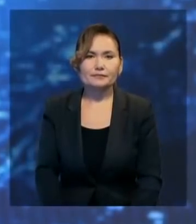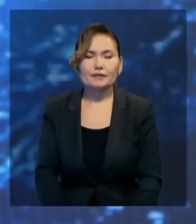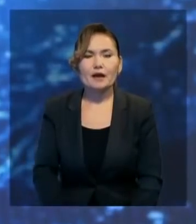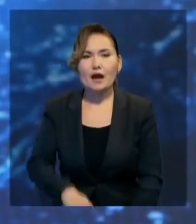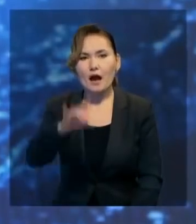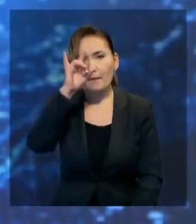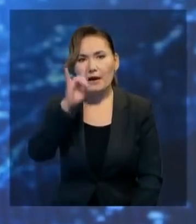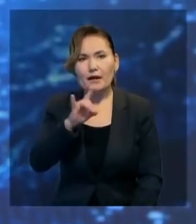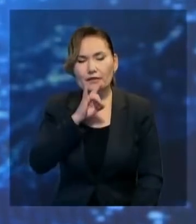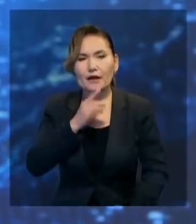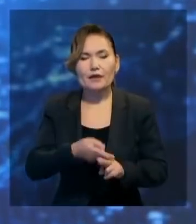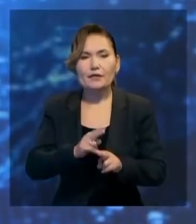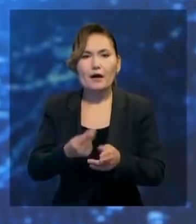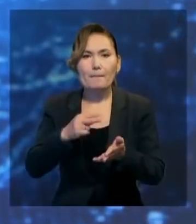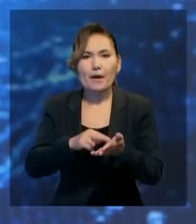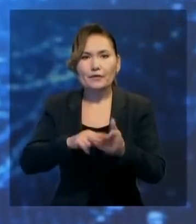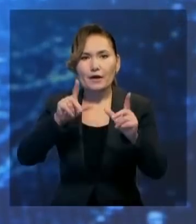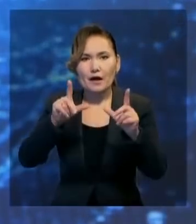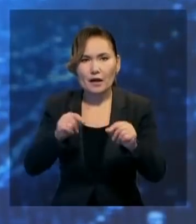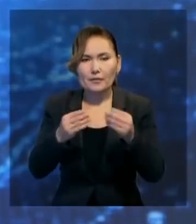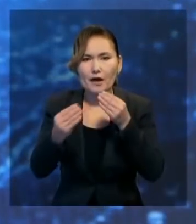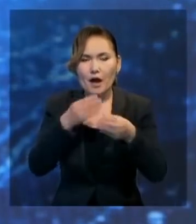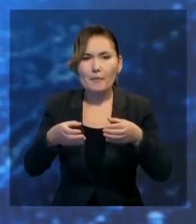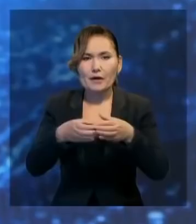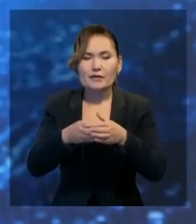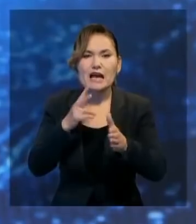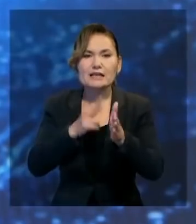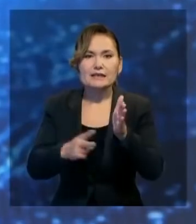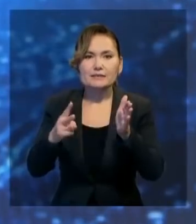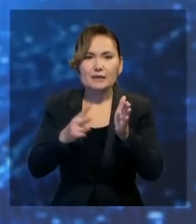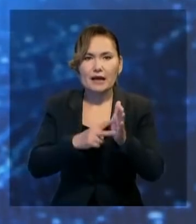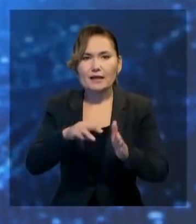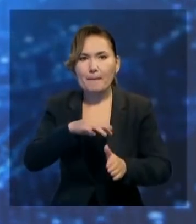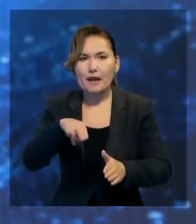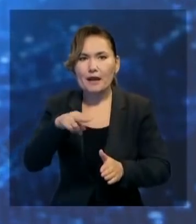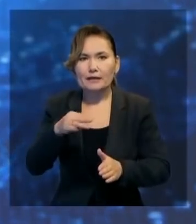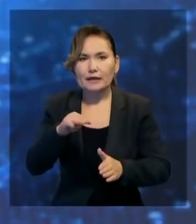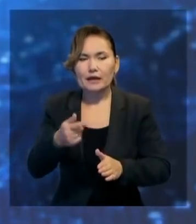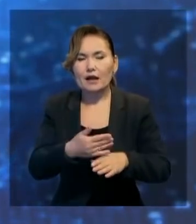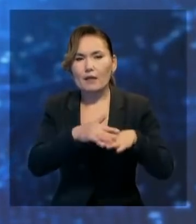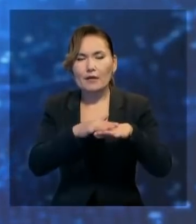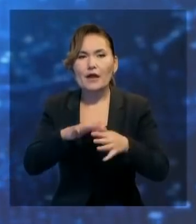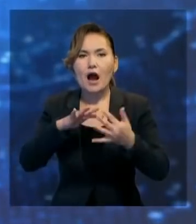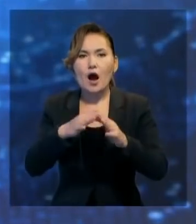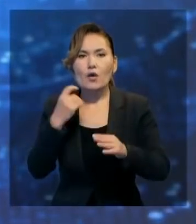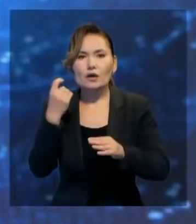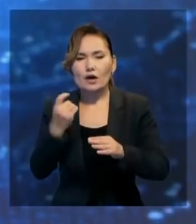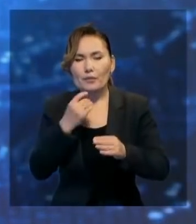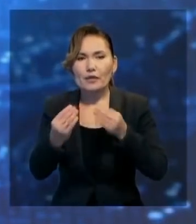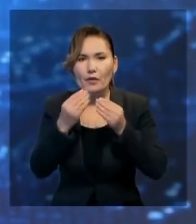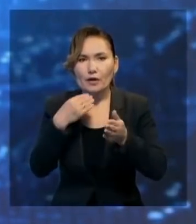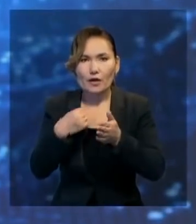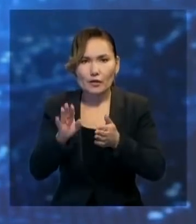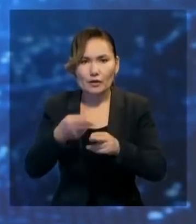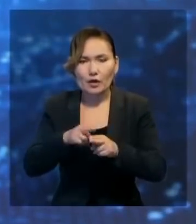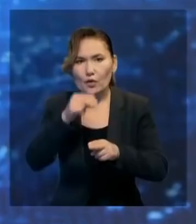Жалғастырайық, елдегі бағаны тұрақтандыру үшін Азық-түлік корпорациясы 87 миллиард теңгенің ауыл шаруашылығы өнімін сатып алады. Бұл